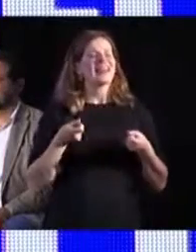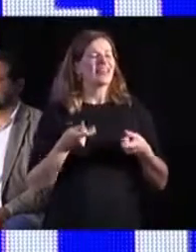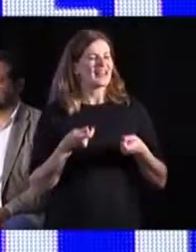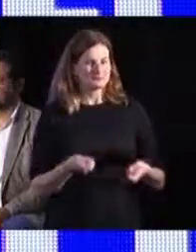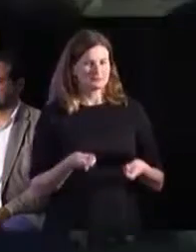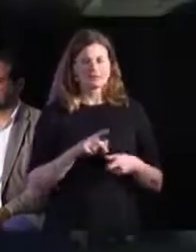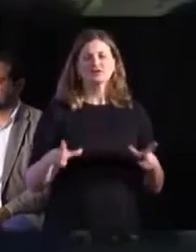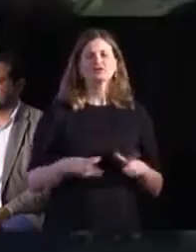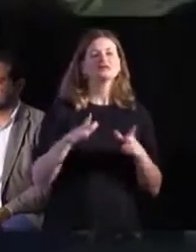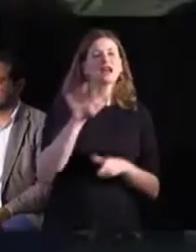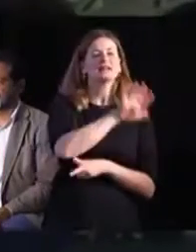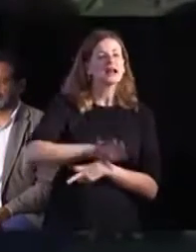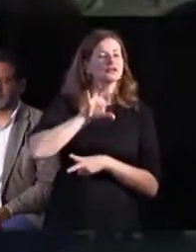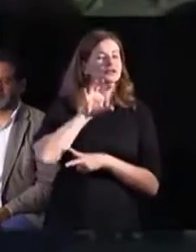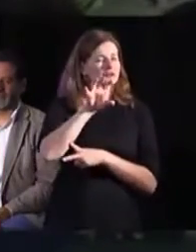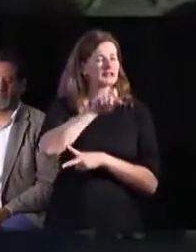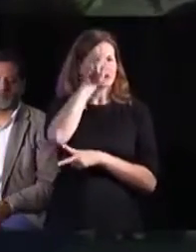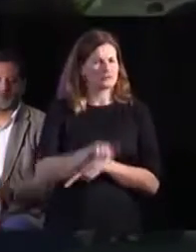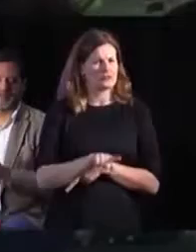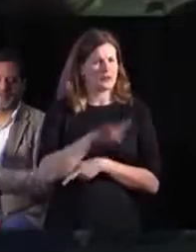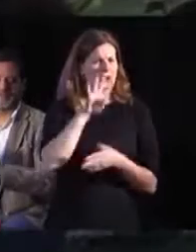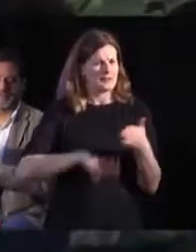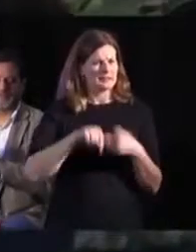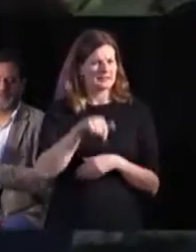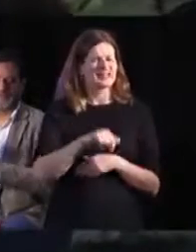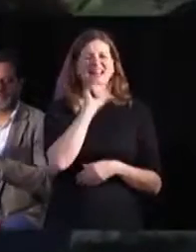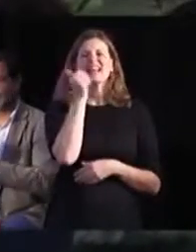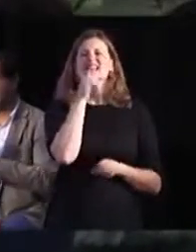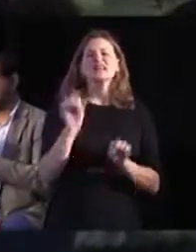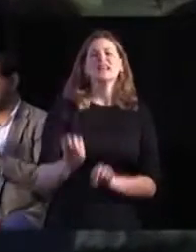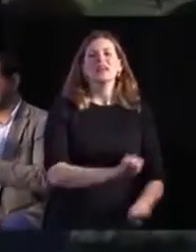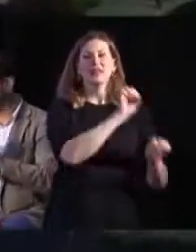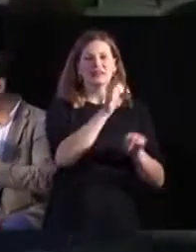tot l'Estat? Qui està defensant els drets de la gent a les institucions? Qui?